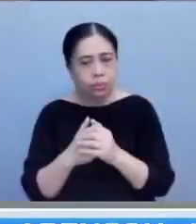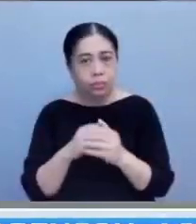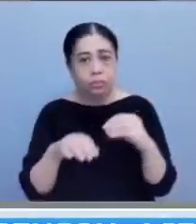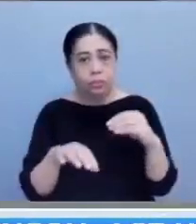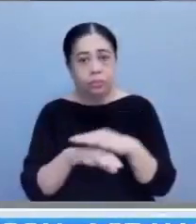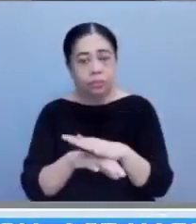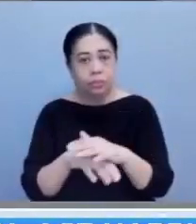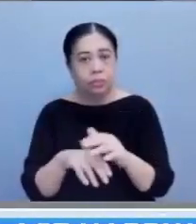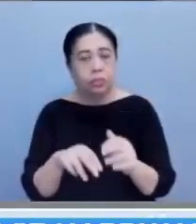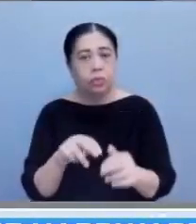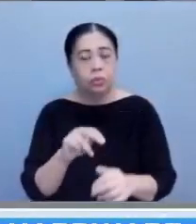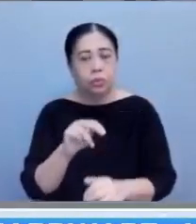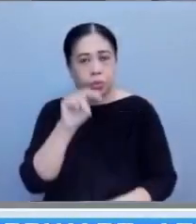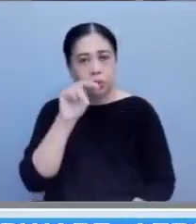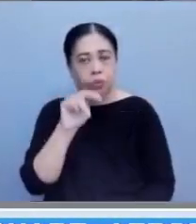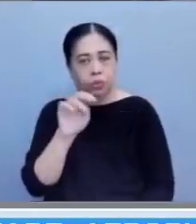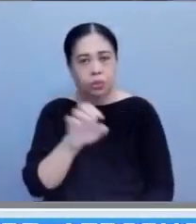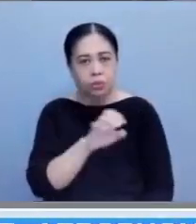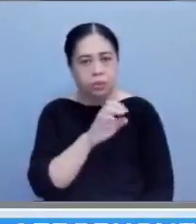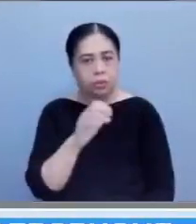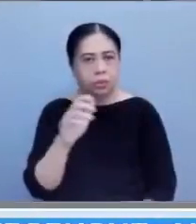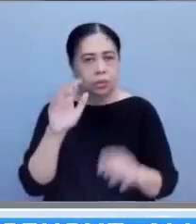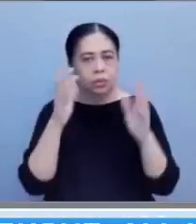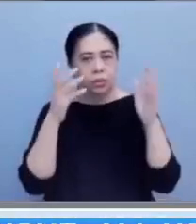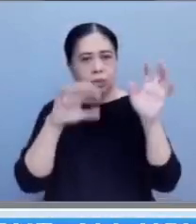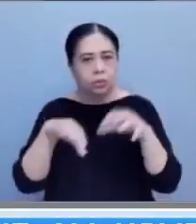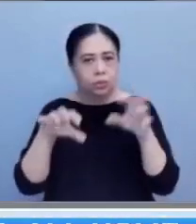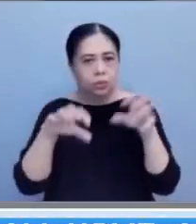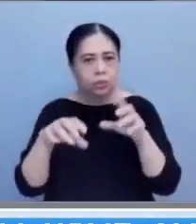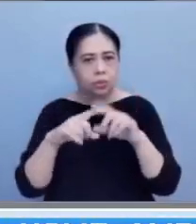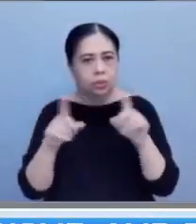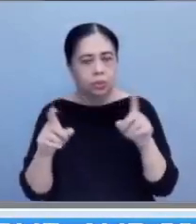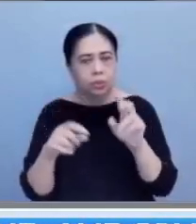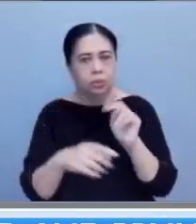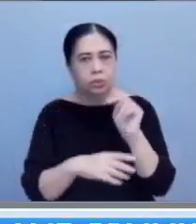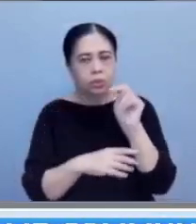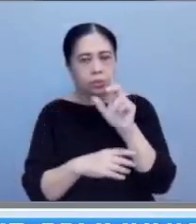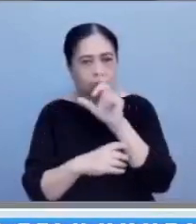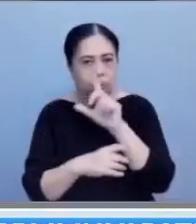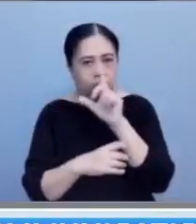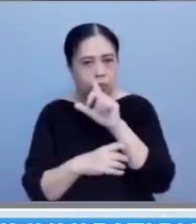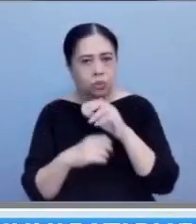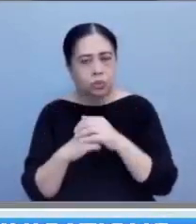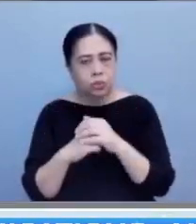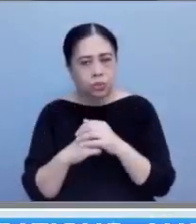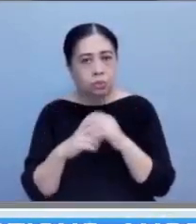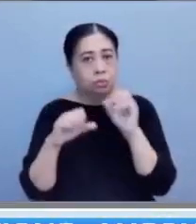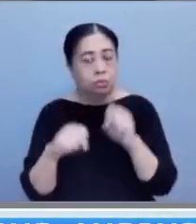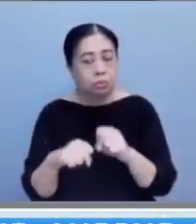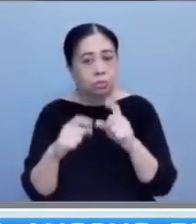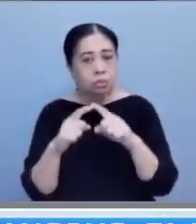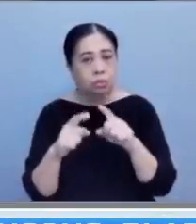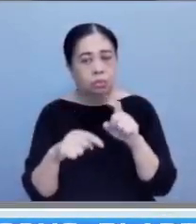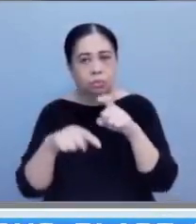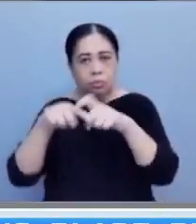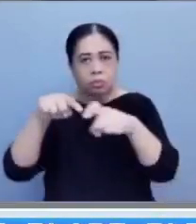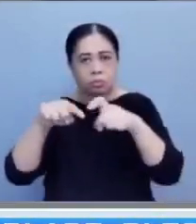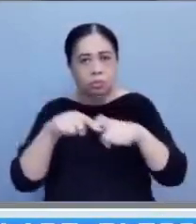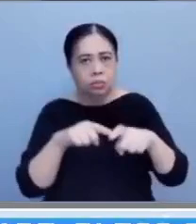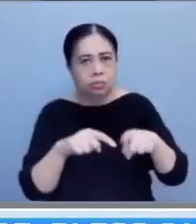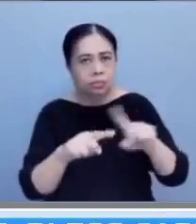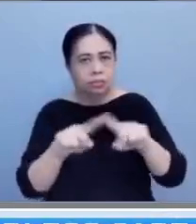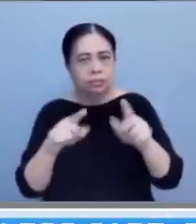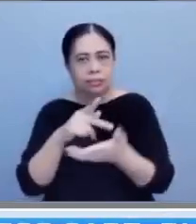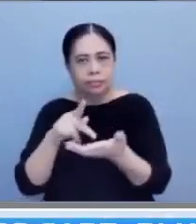northeasterly surface wind flow sa extreme northern Luzon habang posible muli ang mga local thunderstorm sa iba pang bahagi